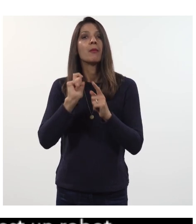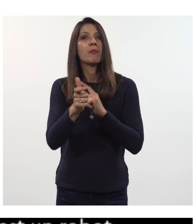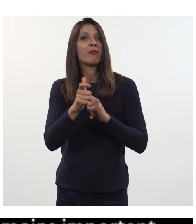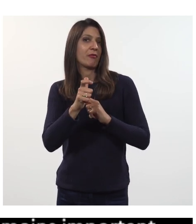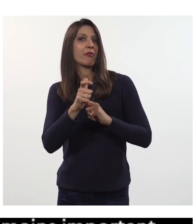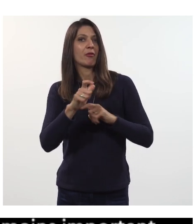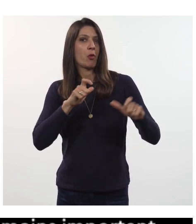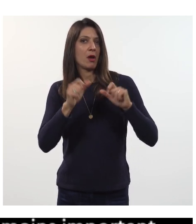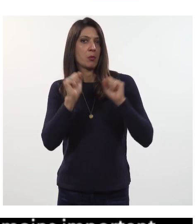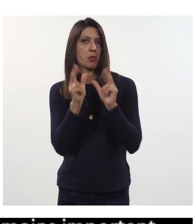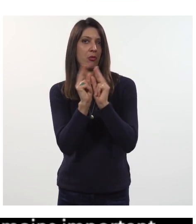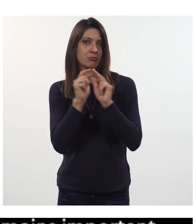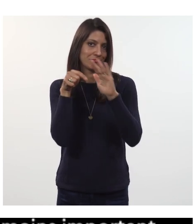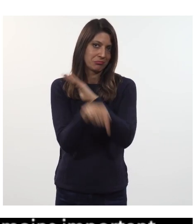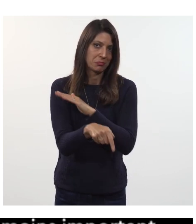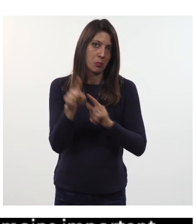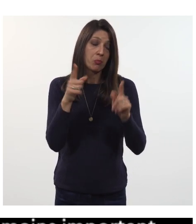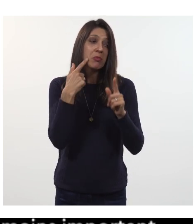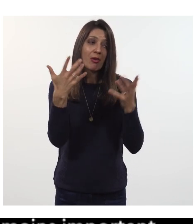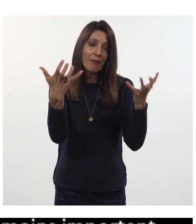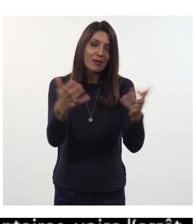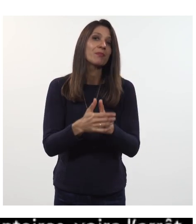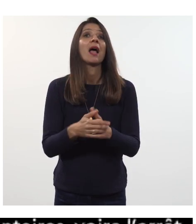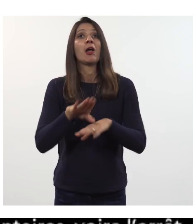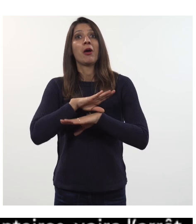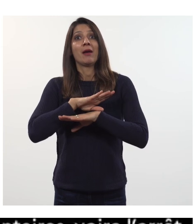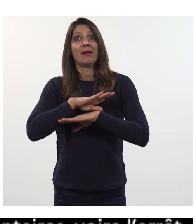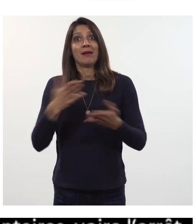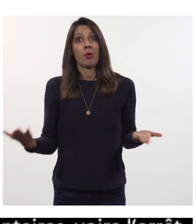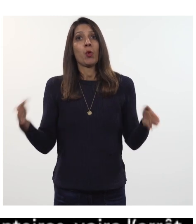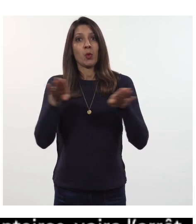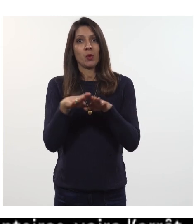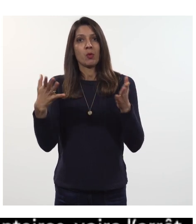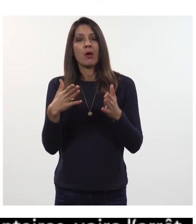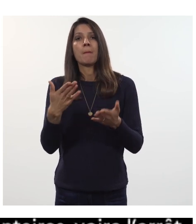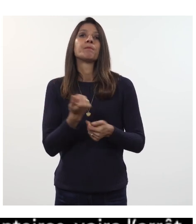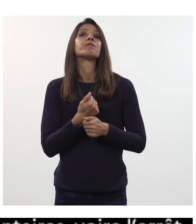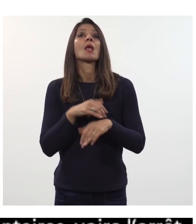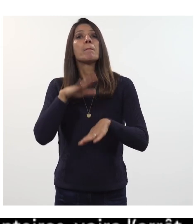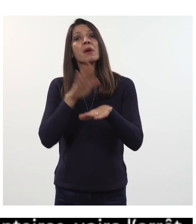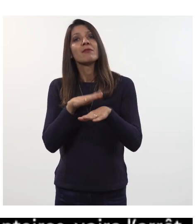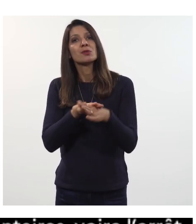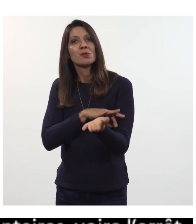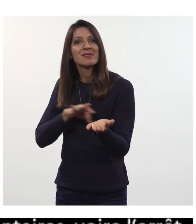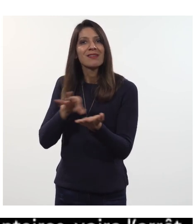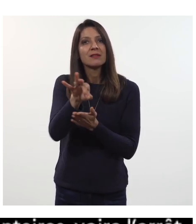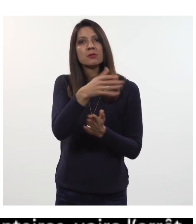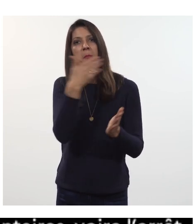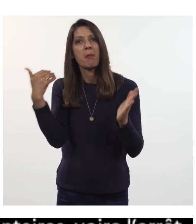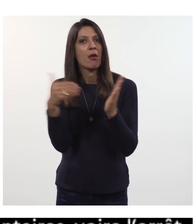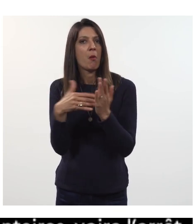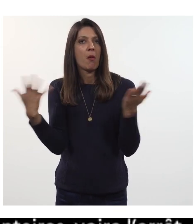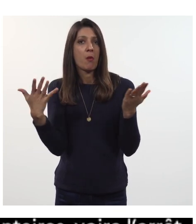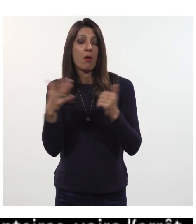après moi si elle le souhaite. Pour conclure, la meilleure stratégie de prévention de la dénutrition, bah, c'est